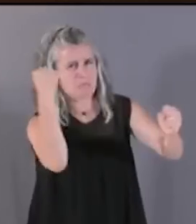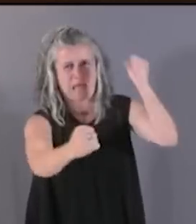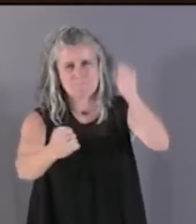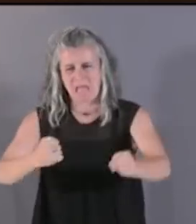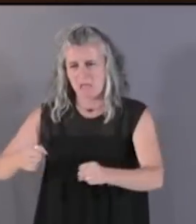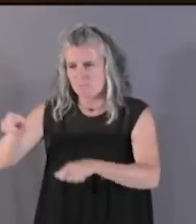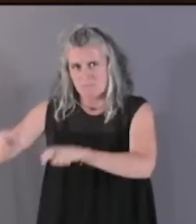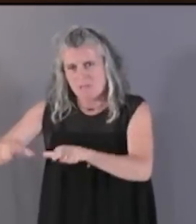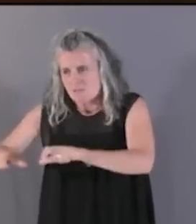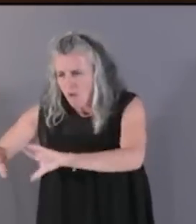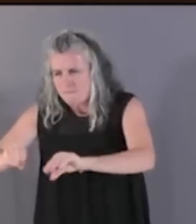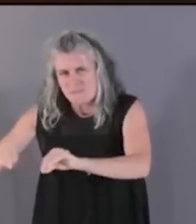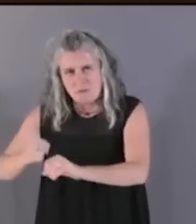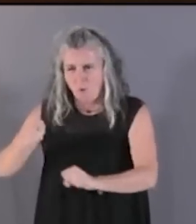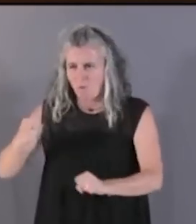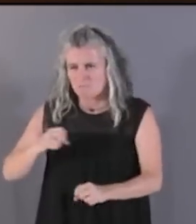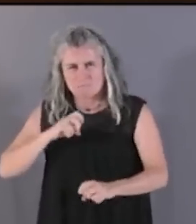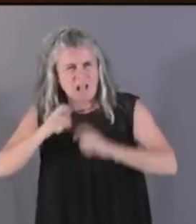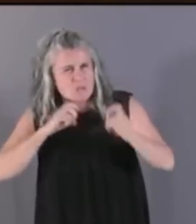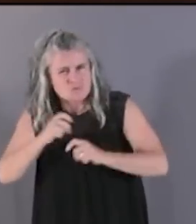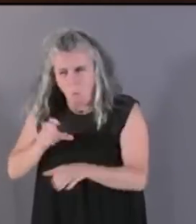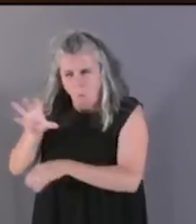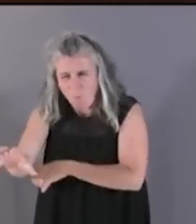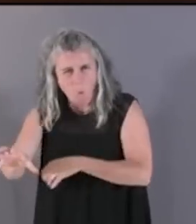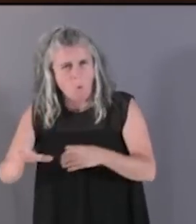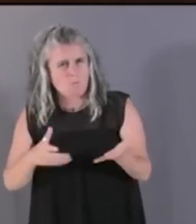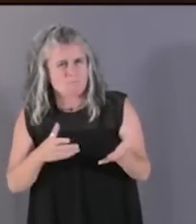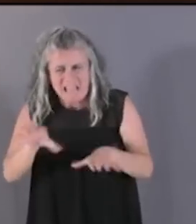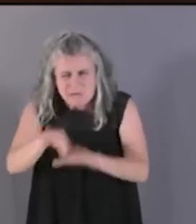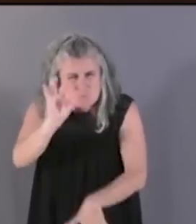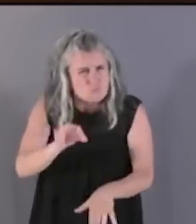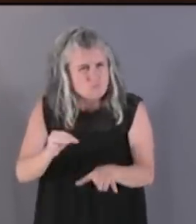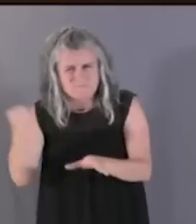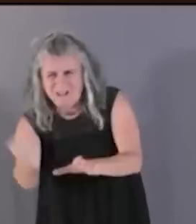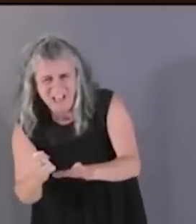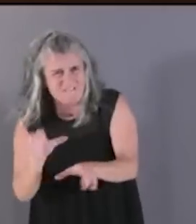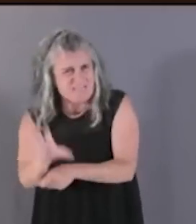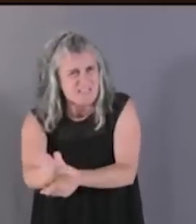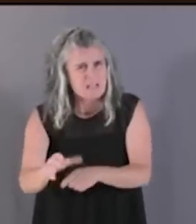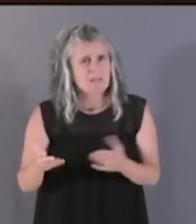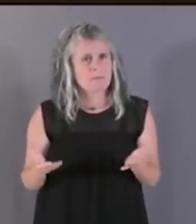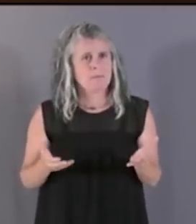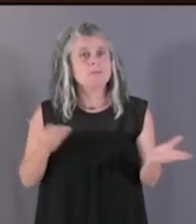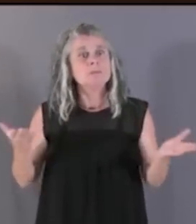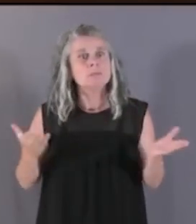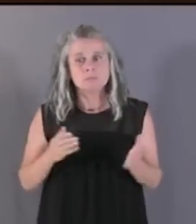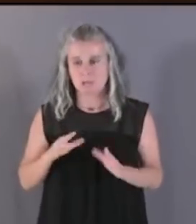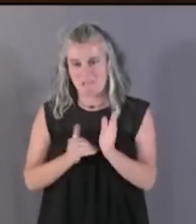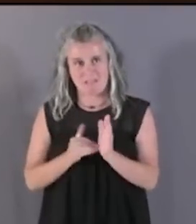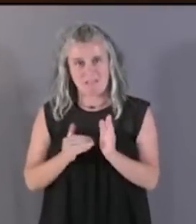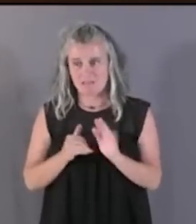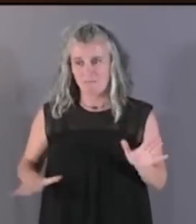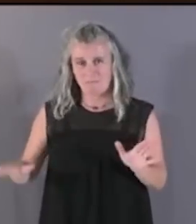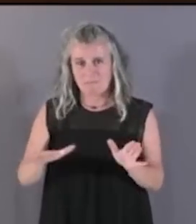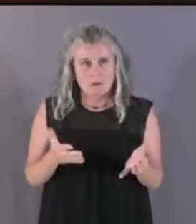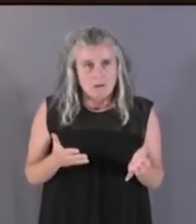sauvagement agressés. À Marseille, les promesses présidentielles sont parties en fumée dans les multiples incendies